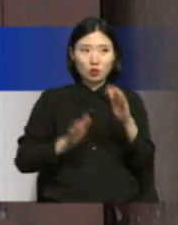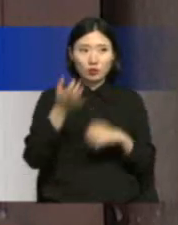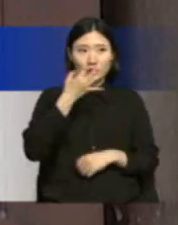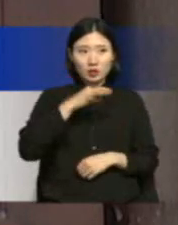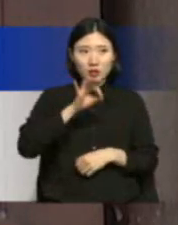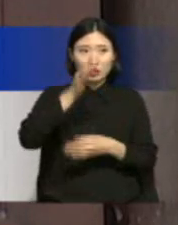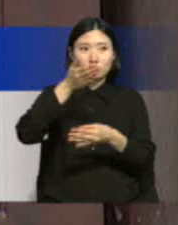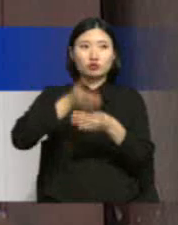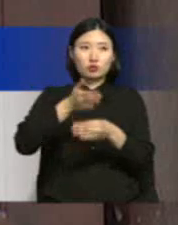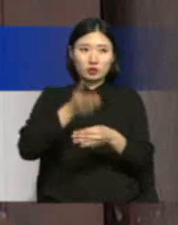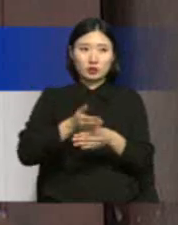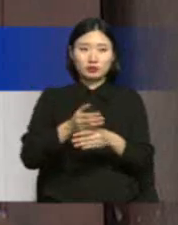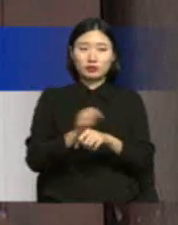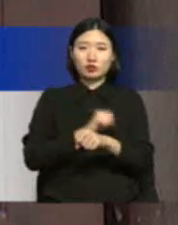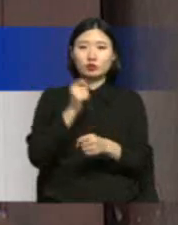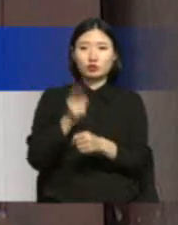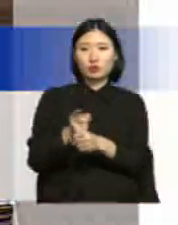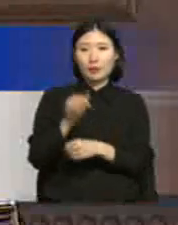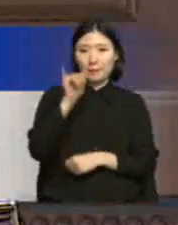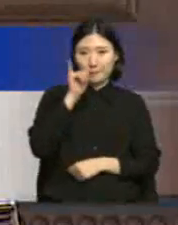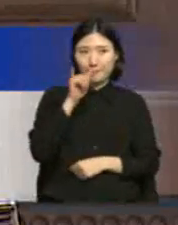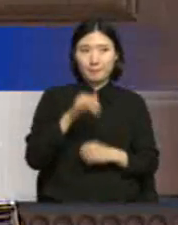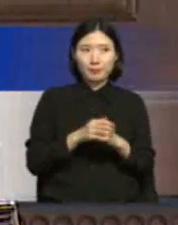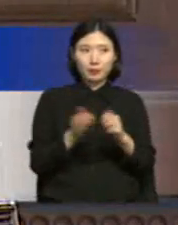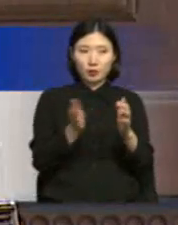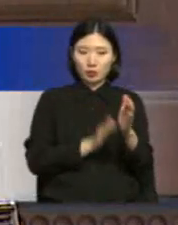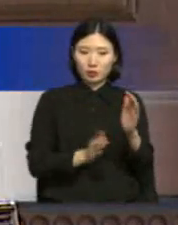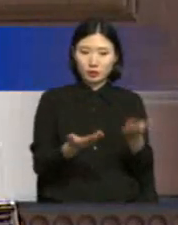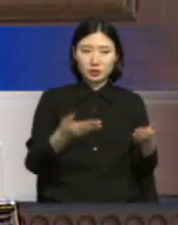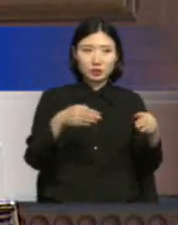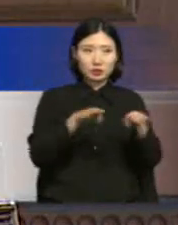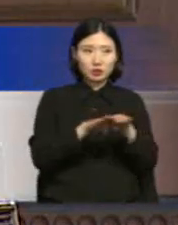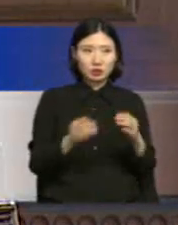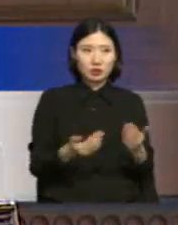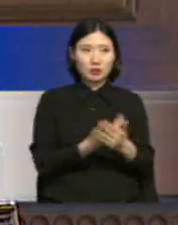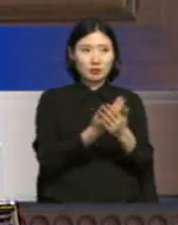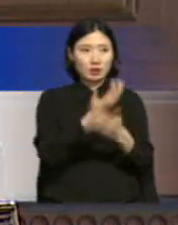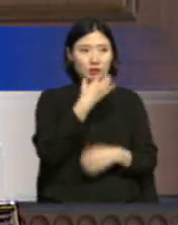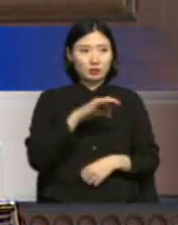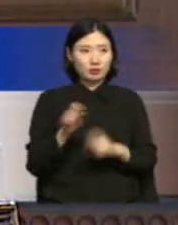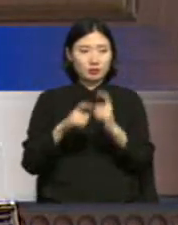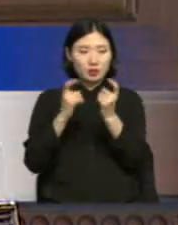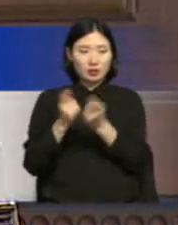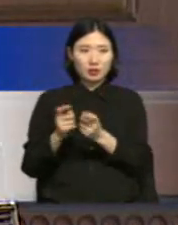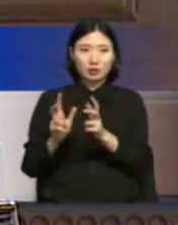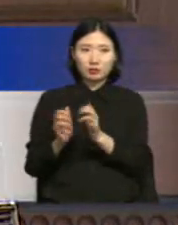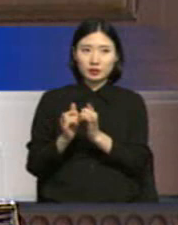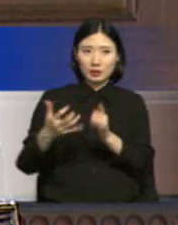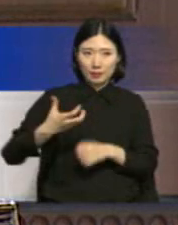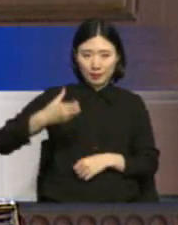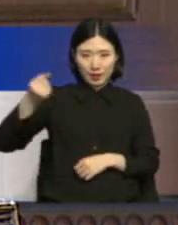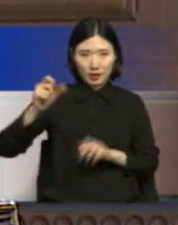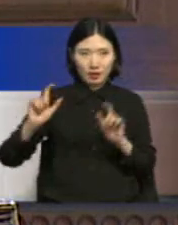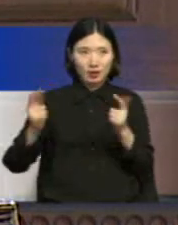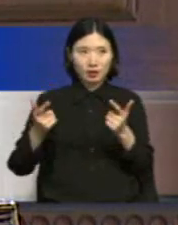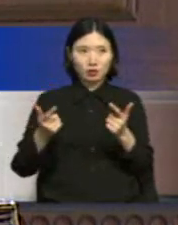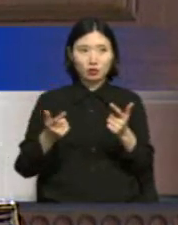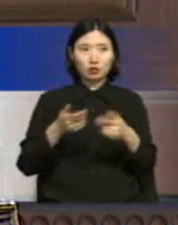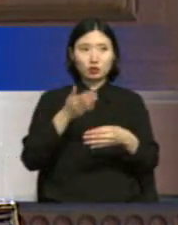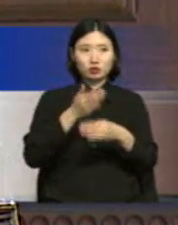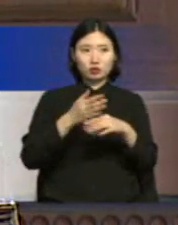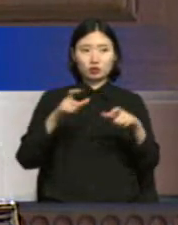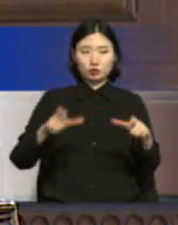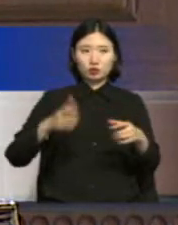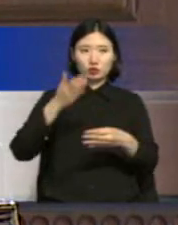하는 특수성이 있습니다. 공공시설의 개발 이익을 민간 업자가 가져가는 것이 아니라 중구가